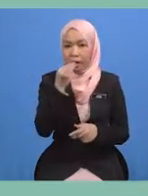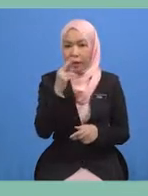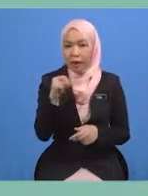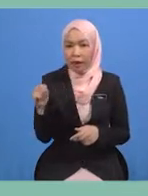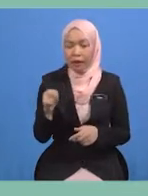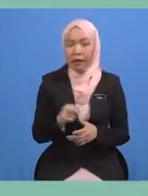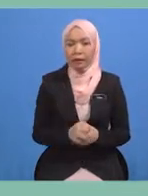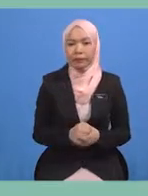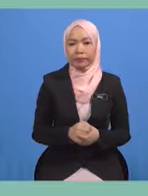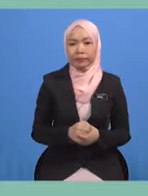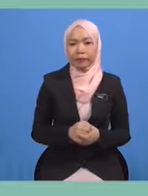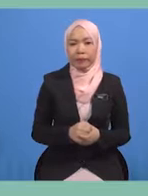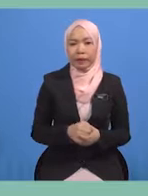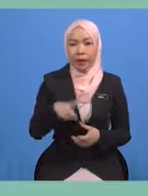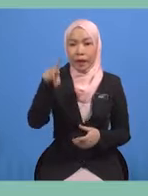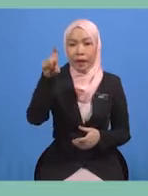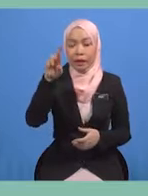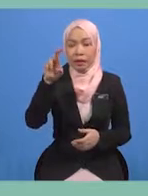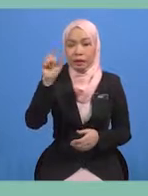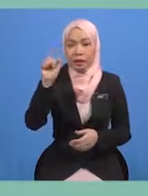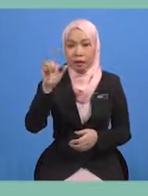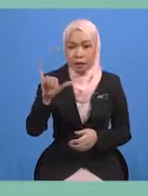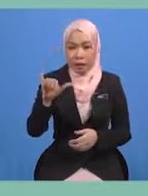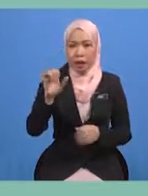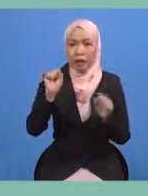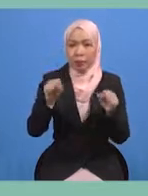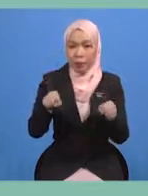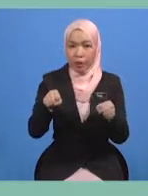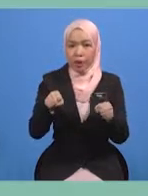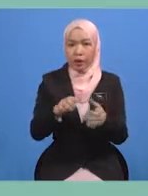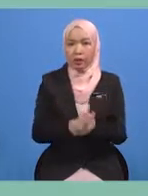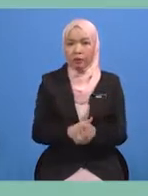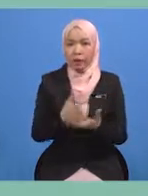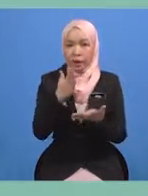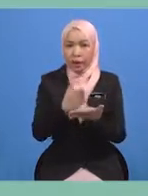Sinar X boleh membunuh sel bara dan sel tumor.